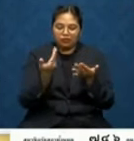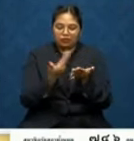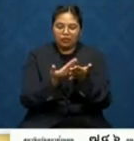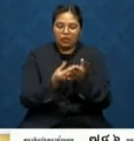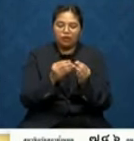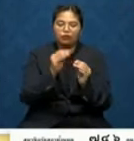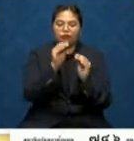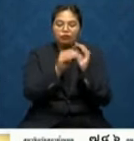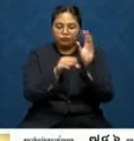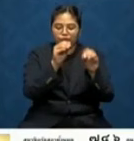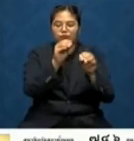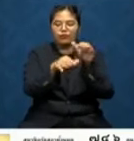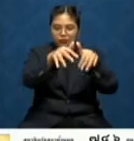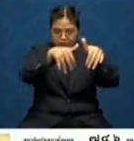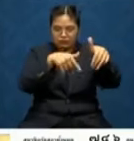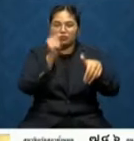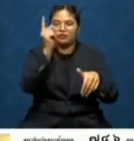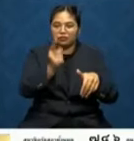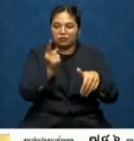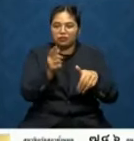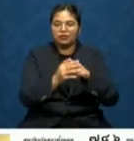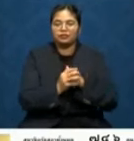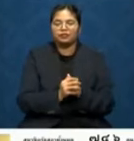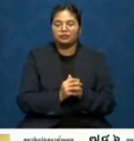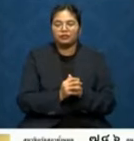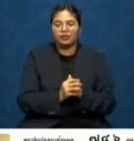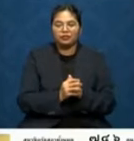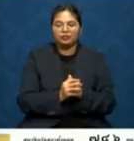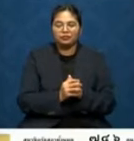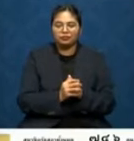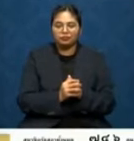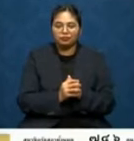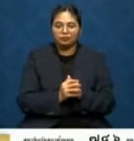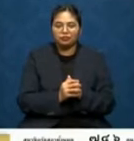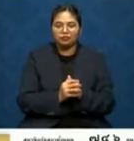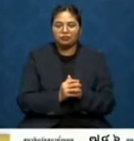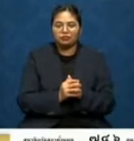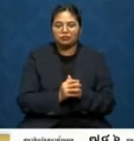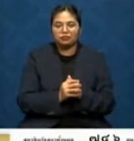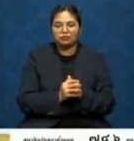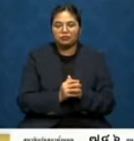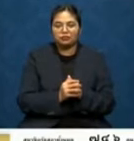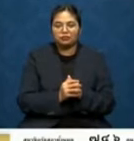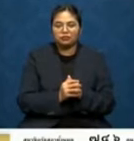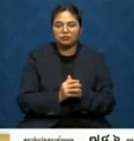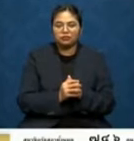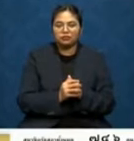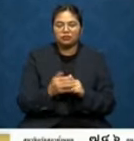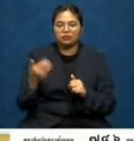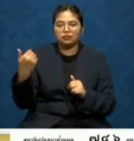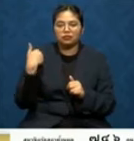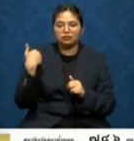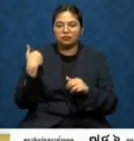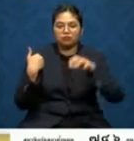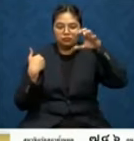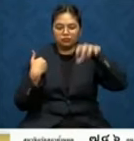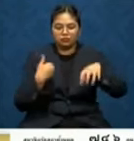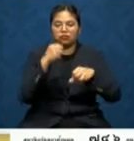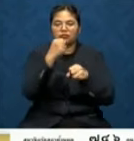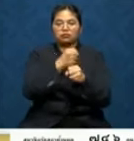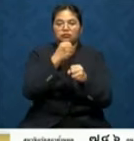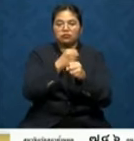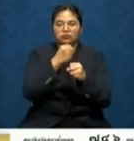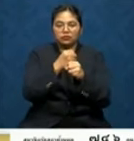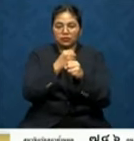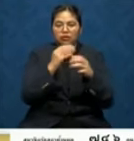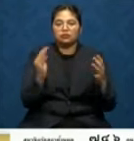การดำเนินการเช่นนี้เรียนประธานรัฐสภาที่เคารพมีอยู่หน่วยงานหนึ่งซึ่งทำงาน